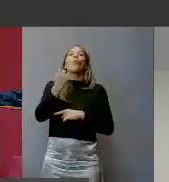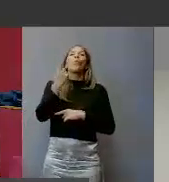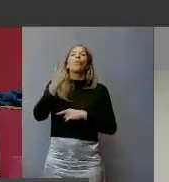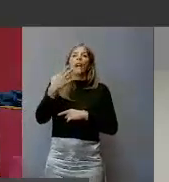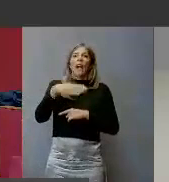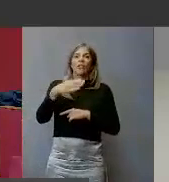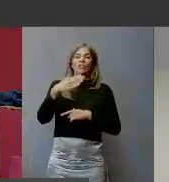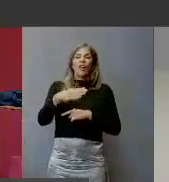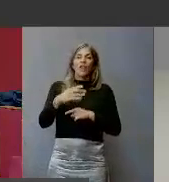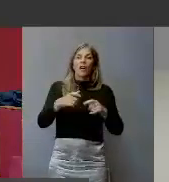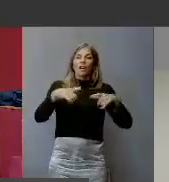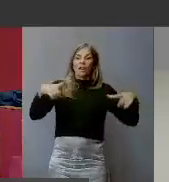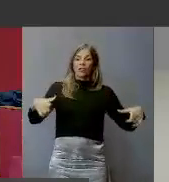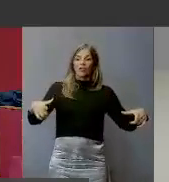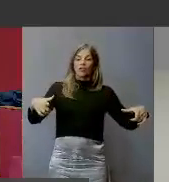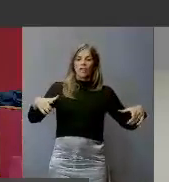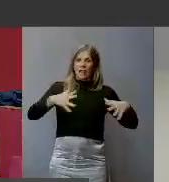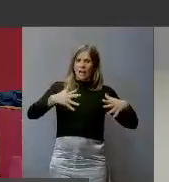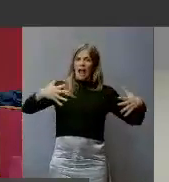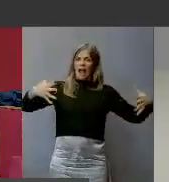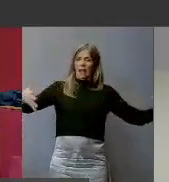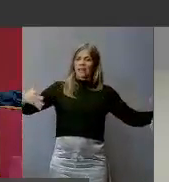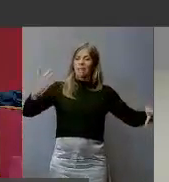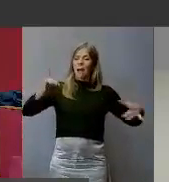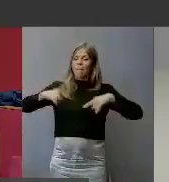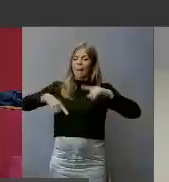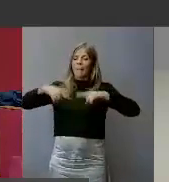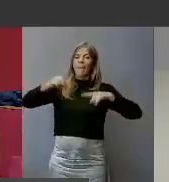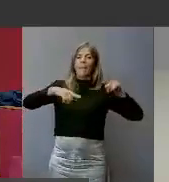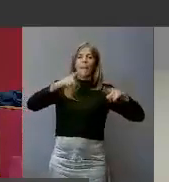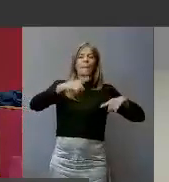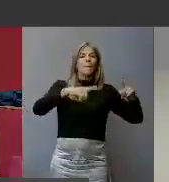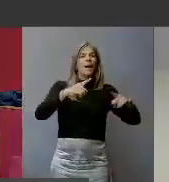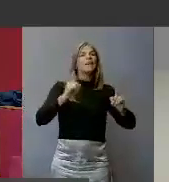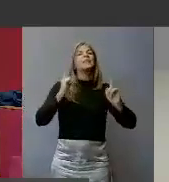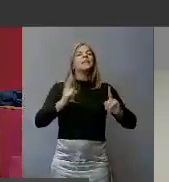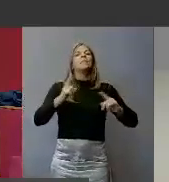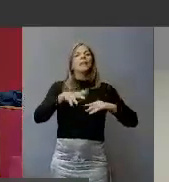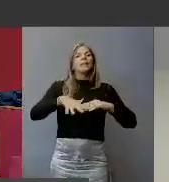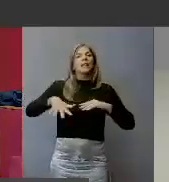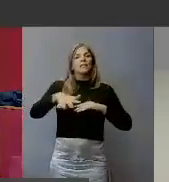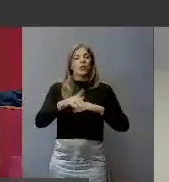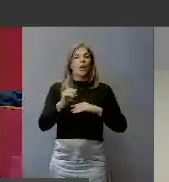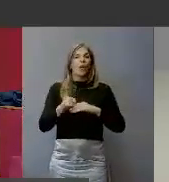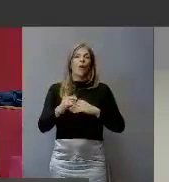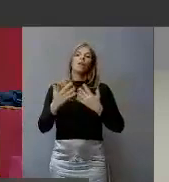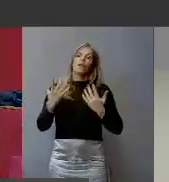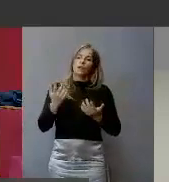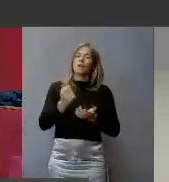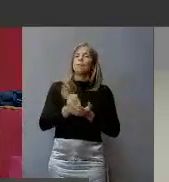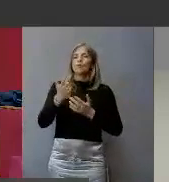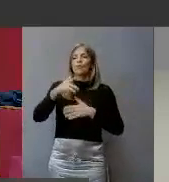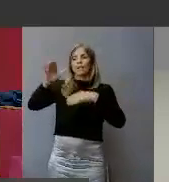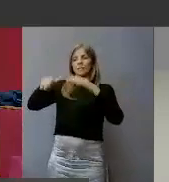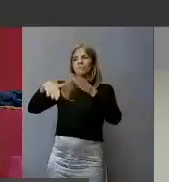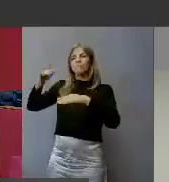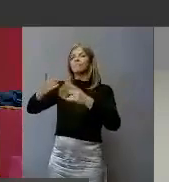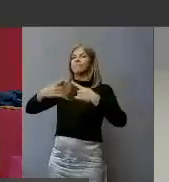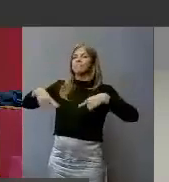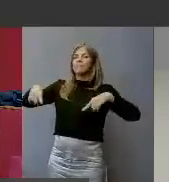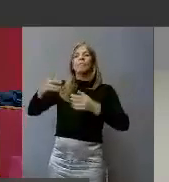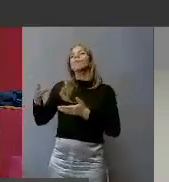apprezzando anche la sua disponibilità possiamo che dire a gli auditi che se non saranno disponibili a partecipare la convocazione dell'osservatorio